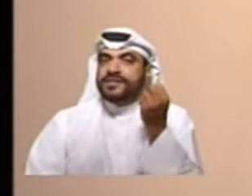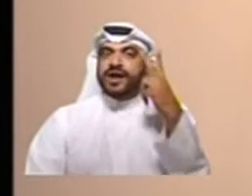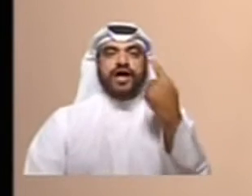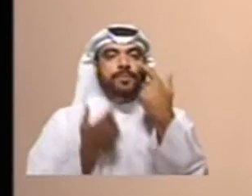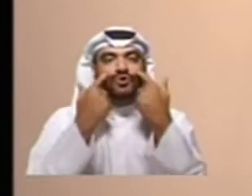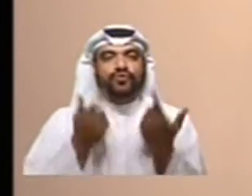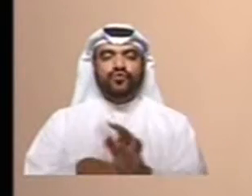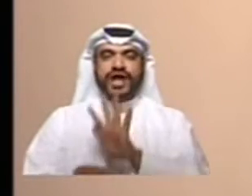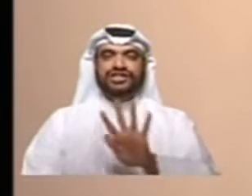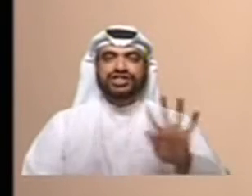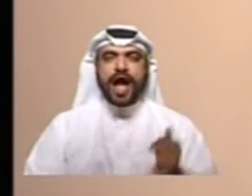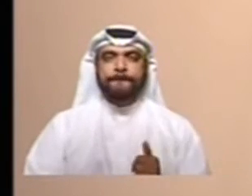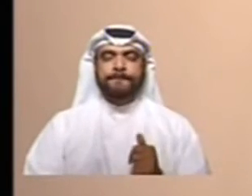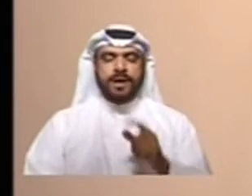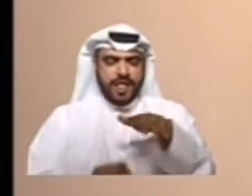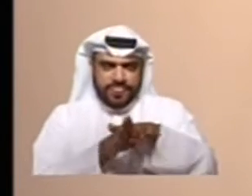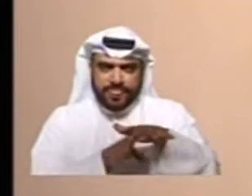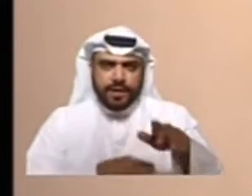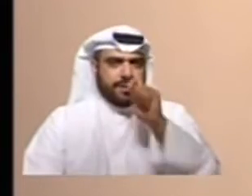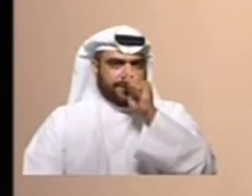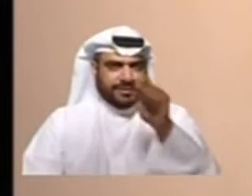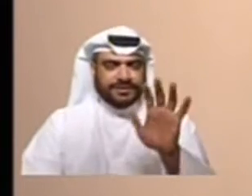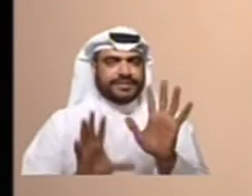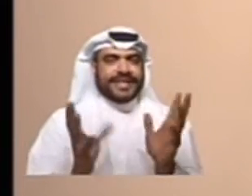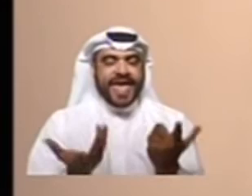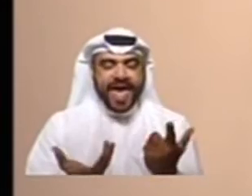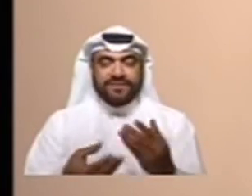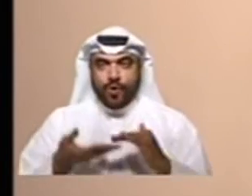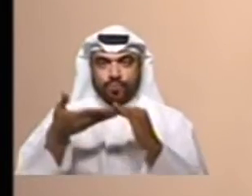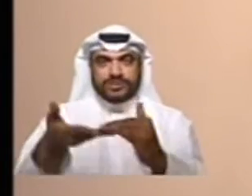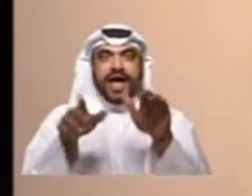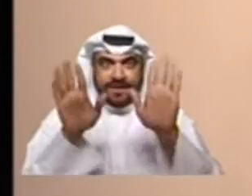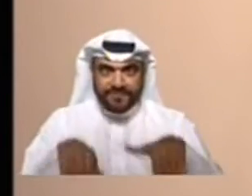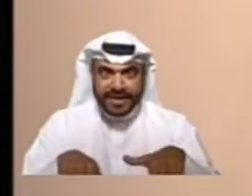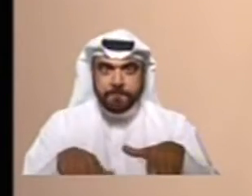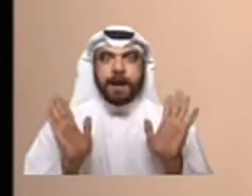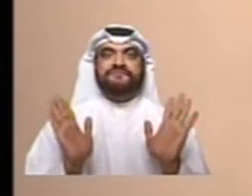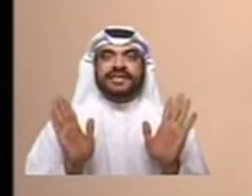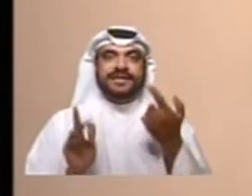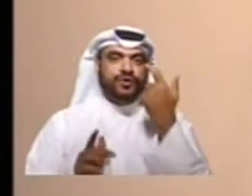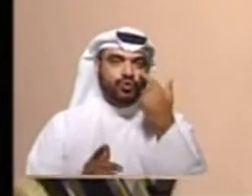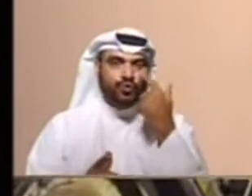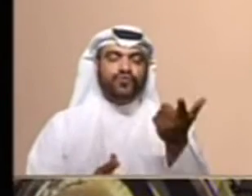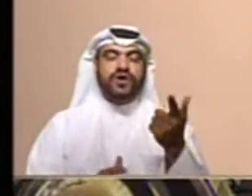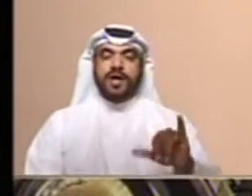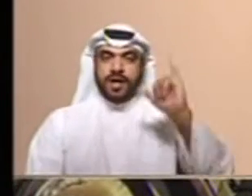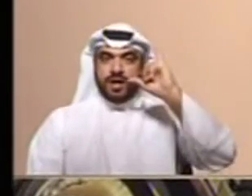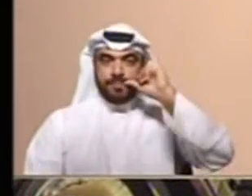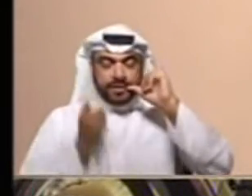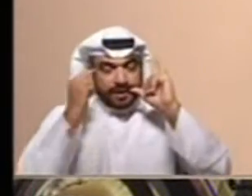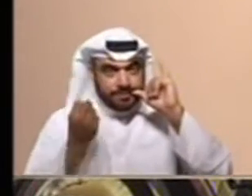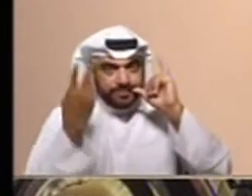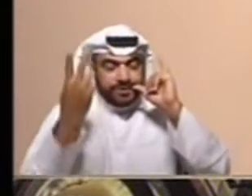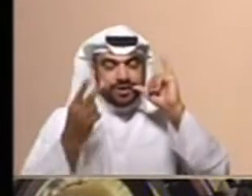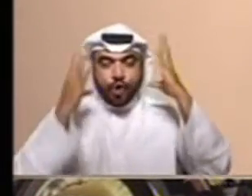قبل الكويت وبعد ذلك تم يعني مساندتها من دول أخرى في المجلس مثل بريطانيا